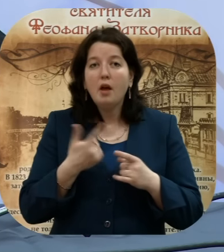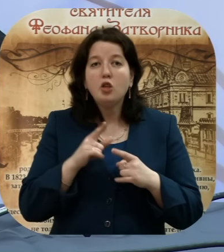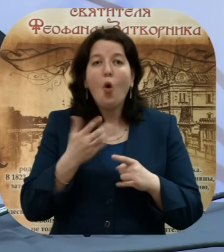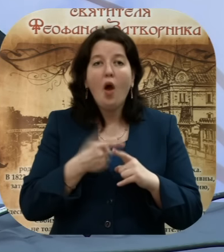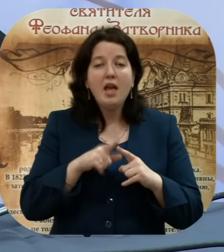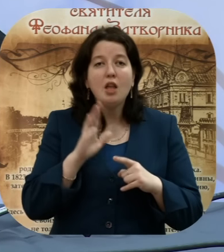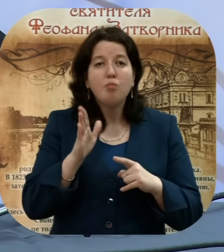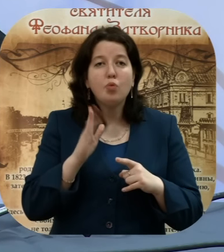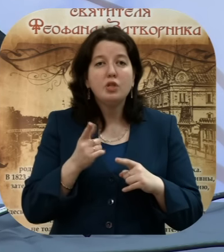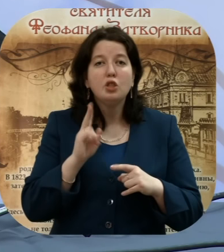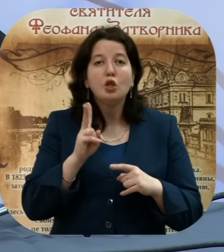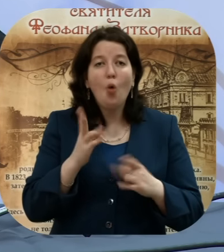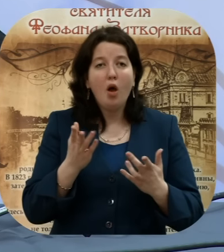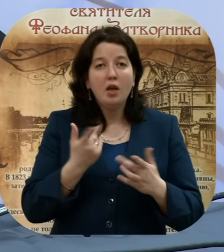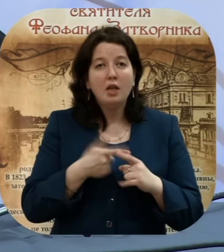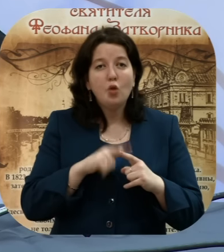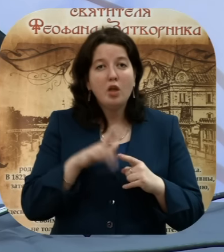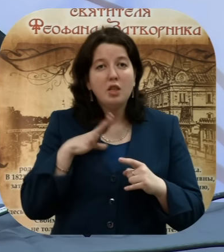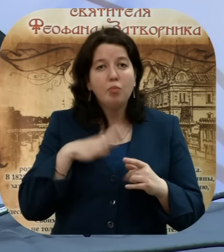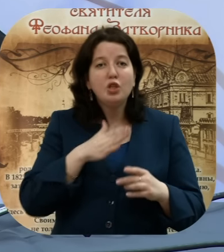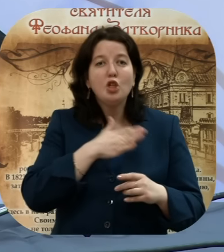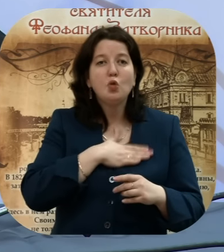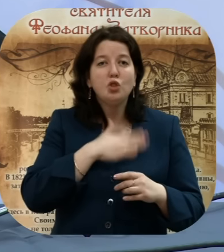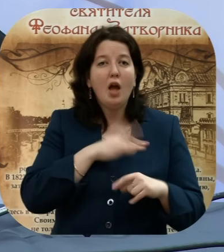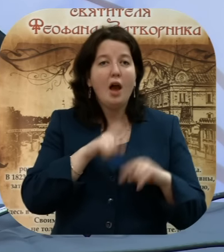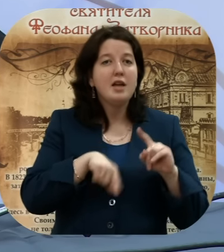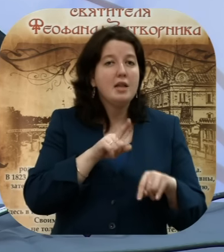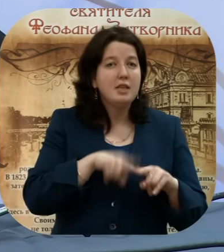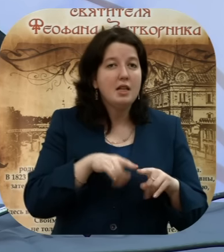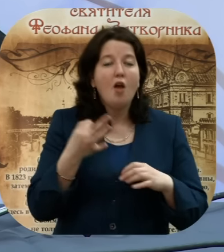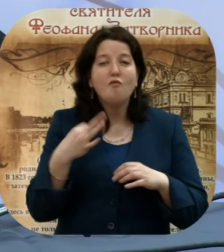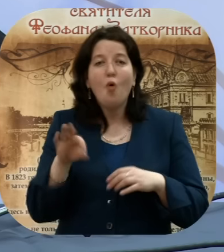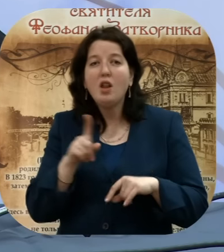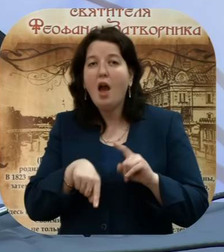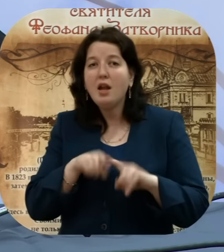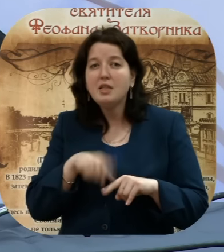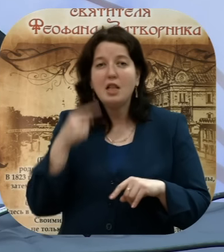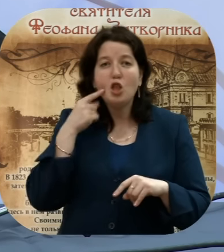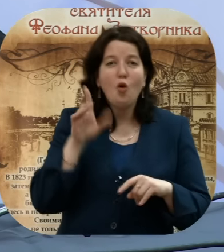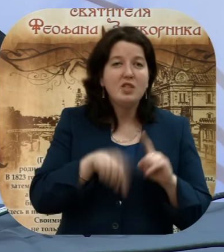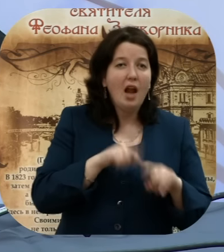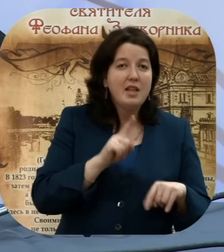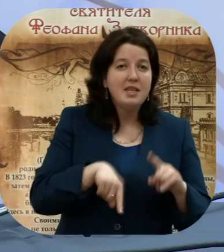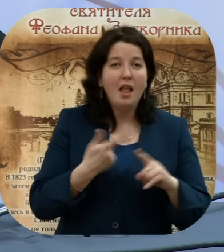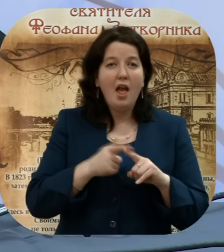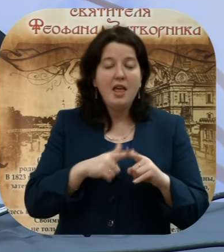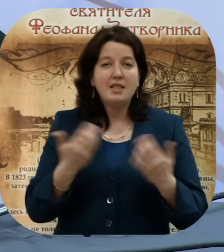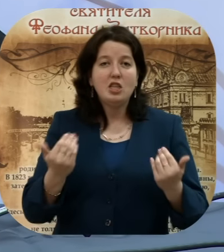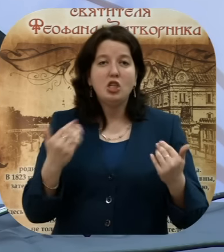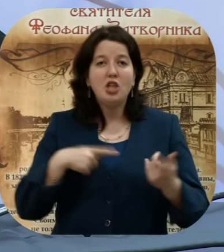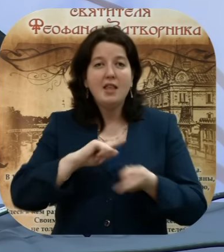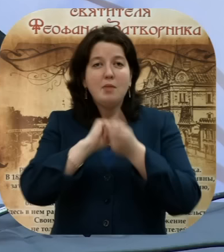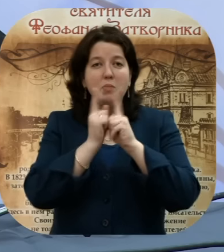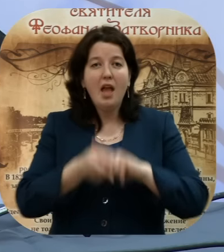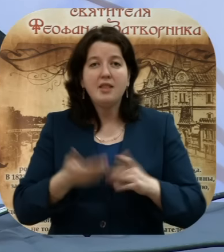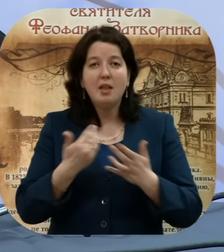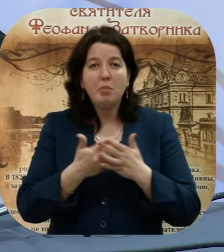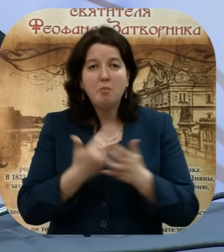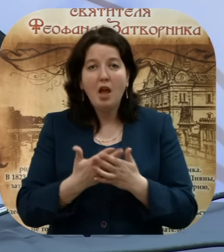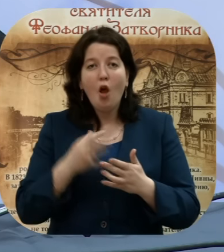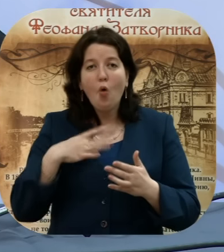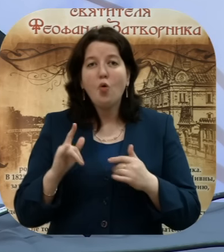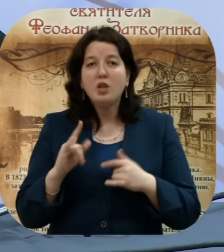Родители, ум родителей, душа родителей, воля родителей, совесть родителей же сейчас заменяет